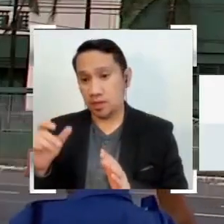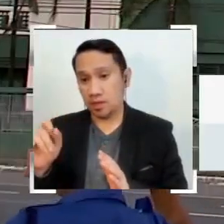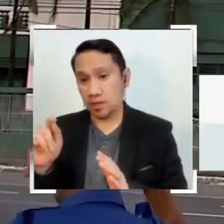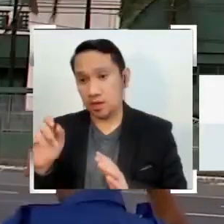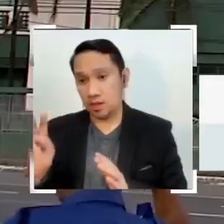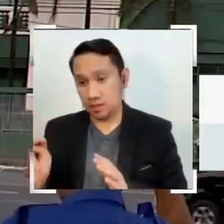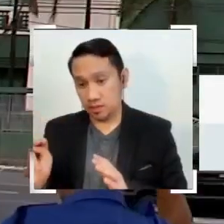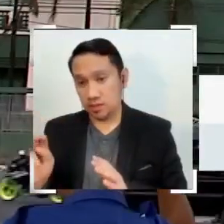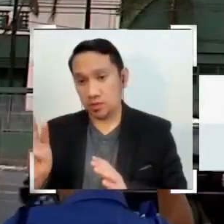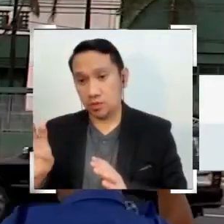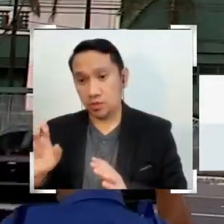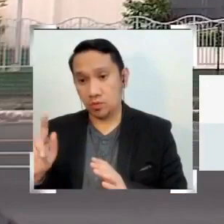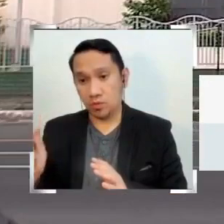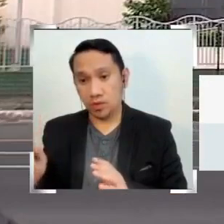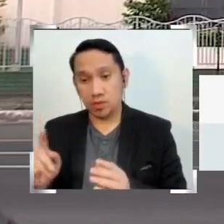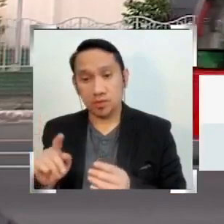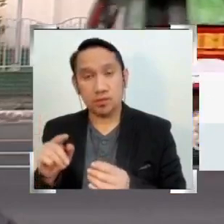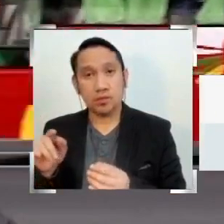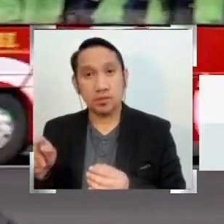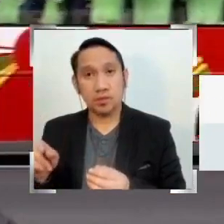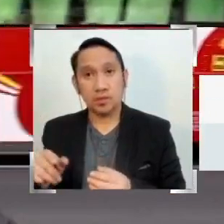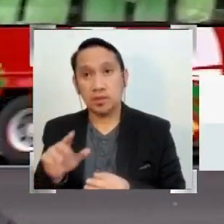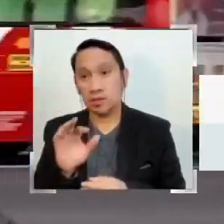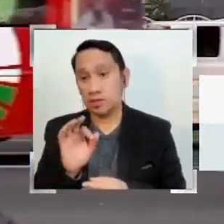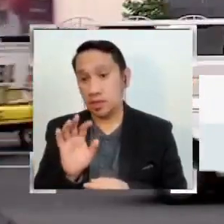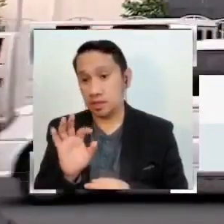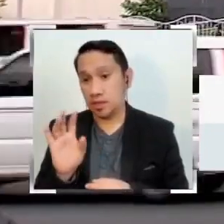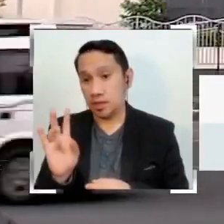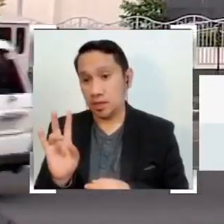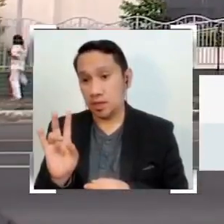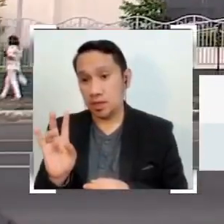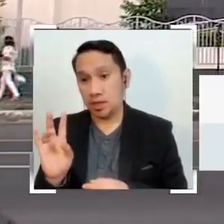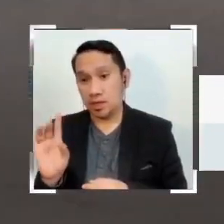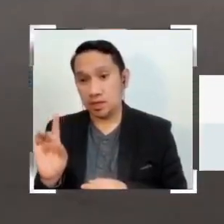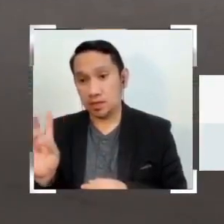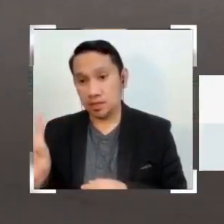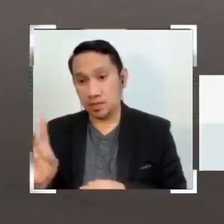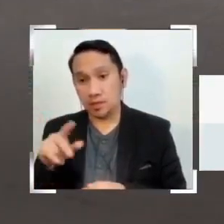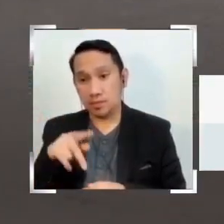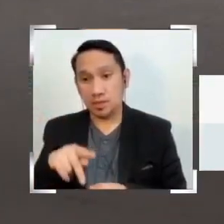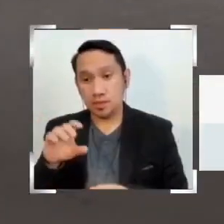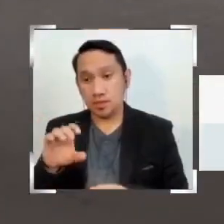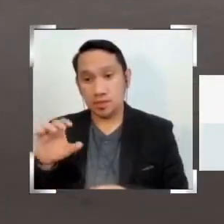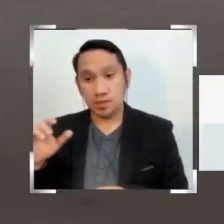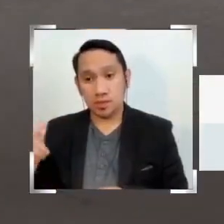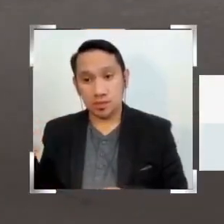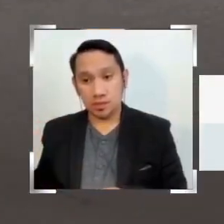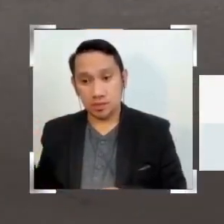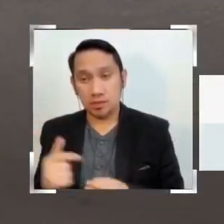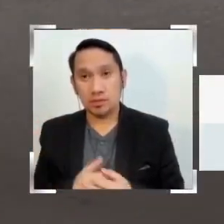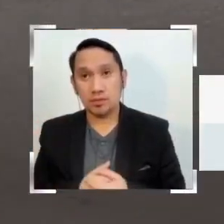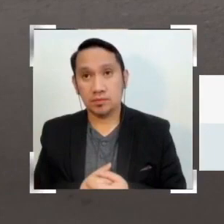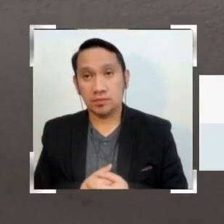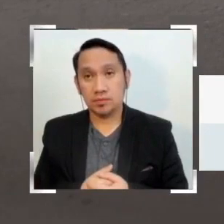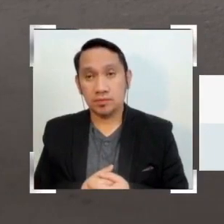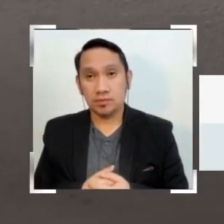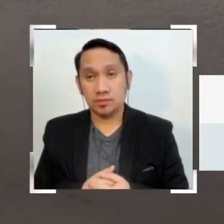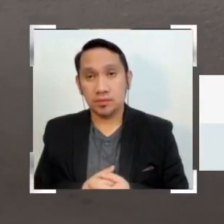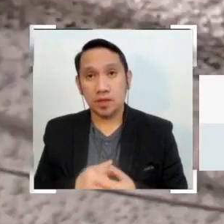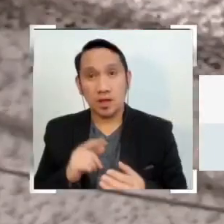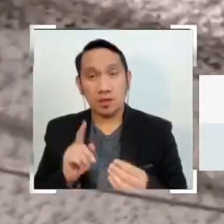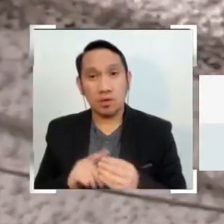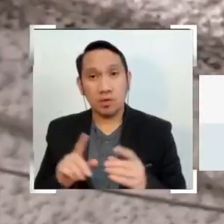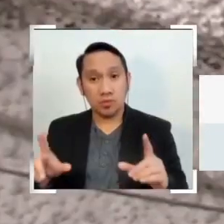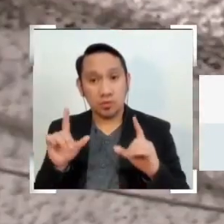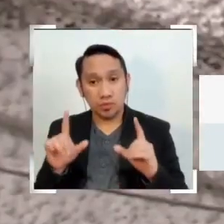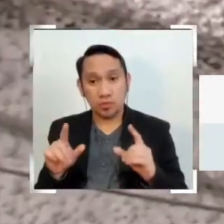at kanilang umano'y crony. 1987, naghabla ang PCGG o Presidential Commission on Good Government sa akusasyong nakaw ang